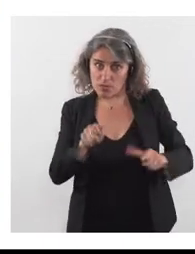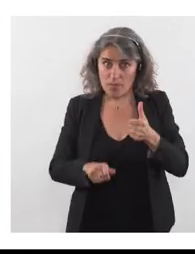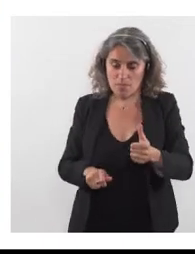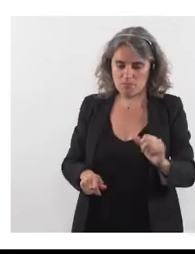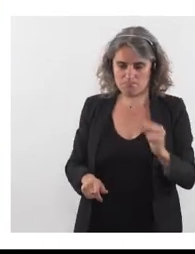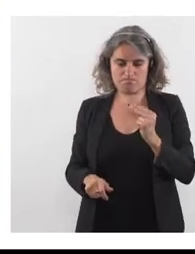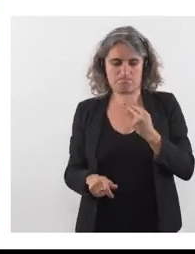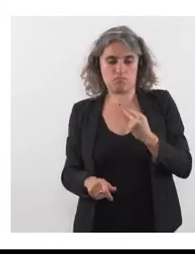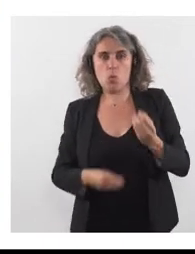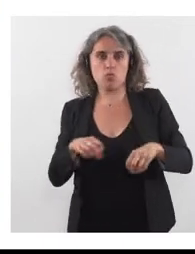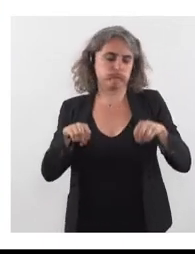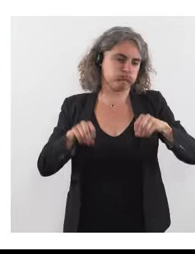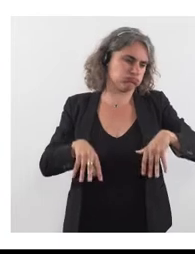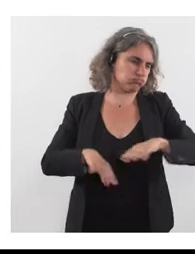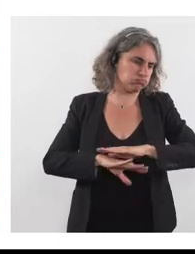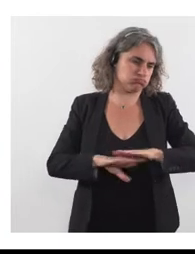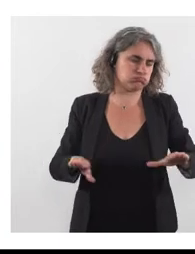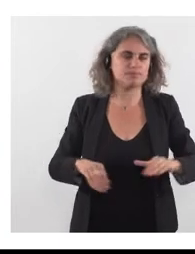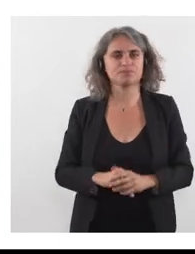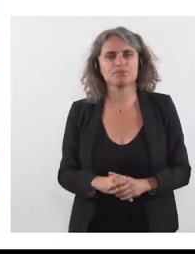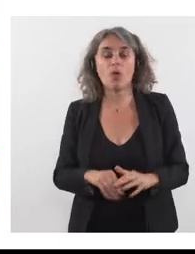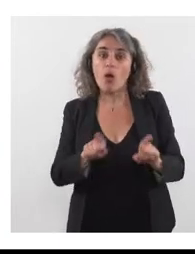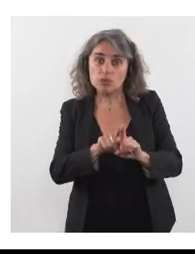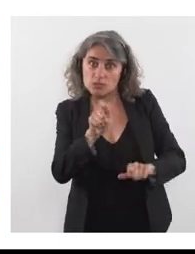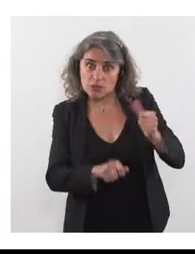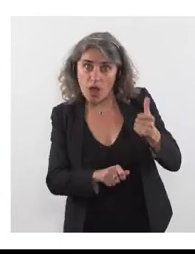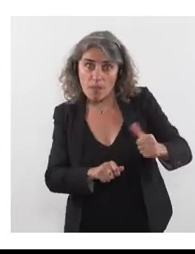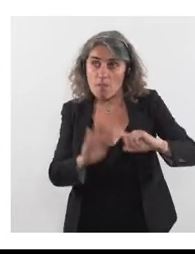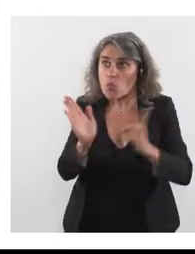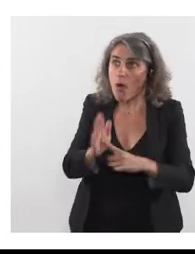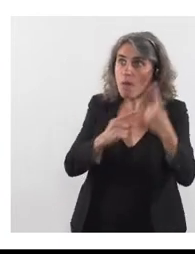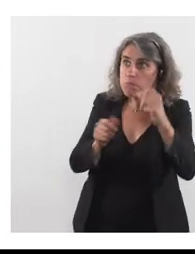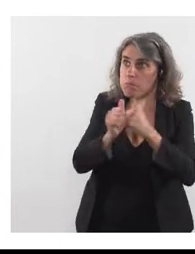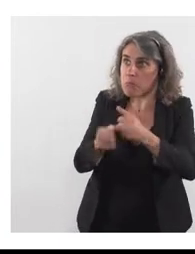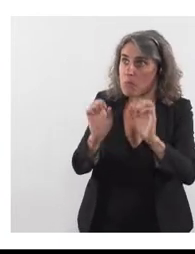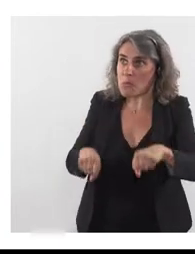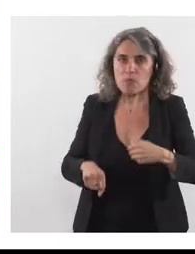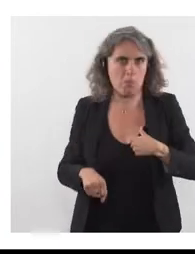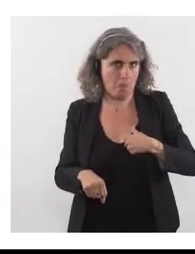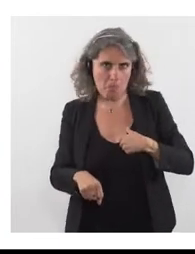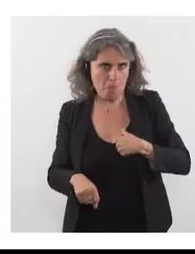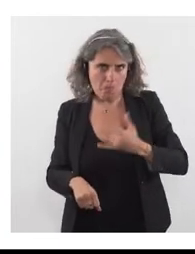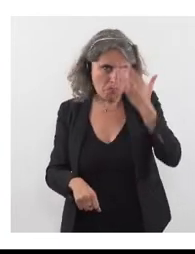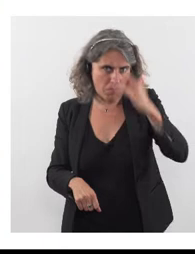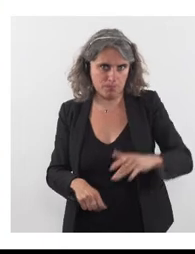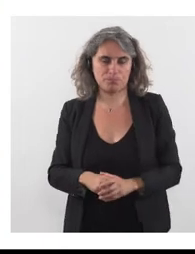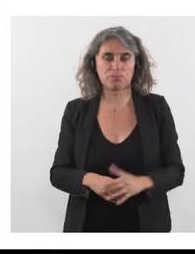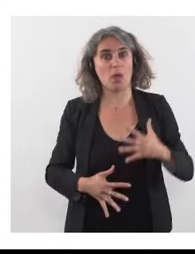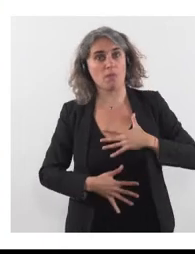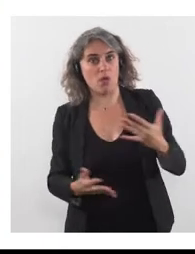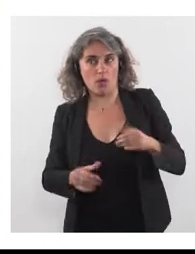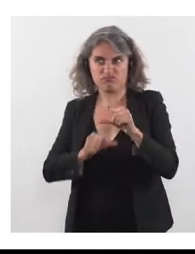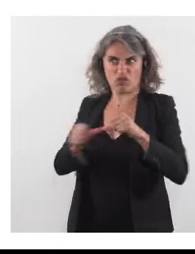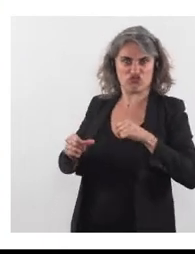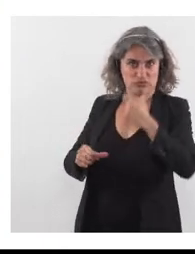lassitude et de découragement. Une méconnaissance des droits et des moyens de recours, la crainte des représailles, qui est